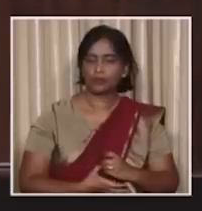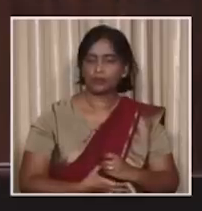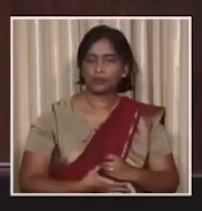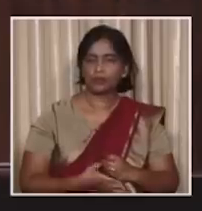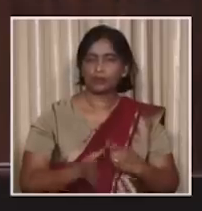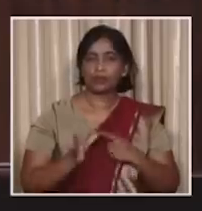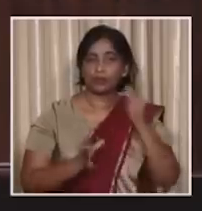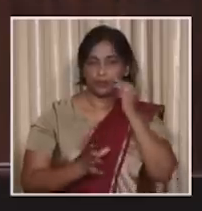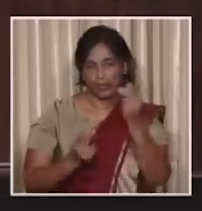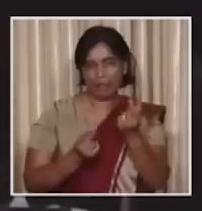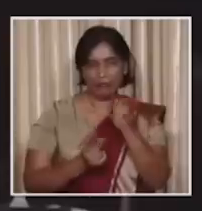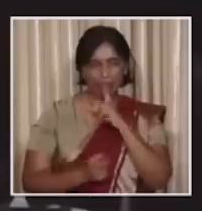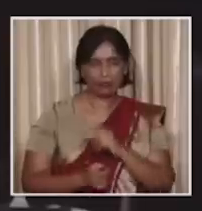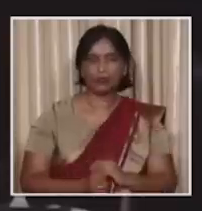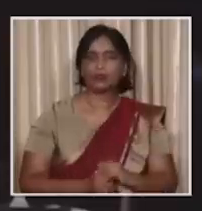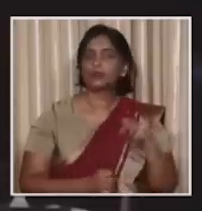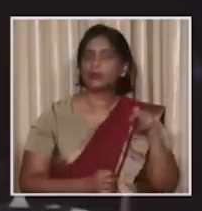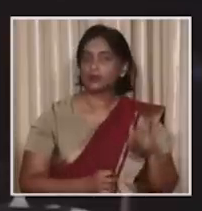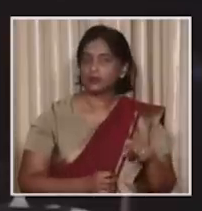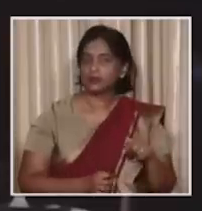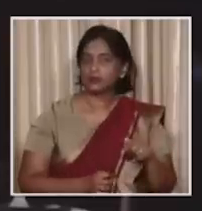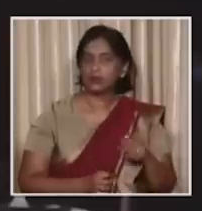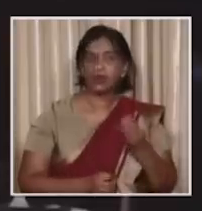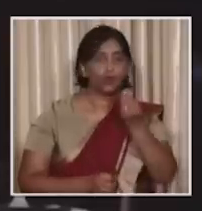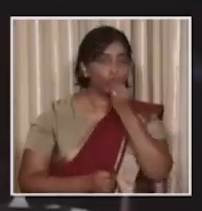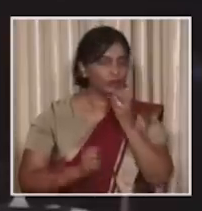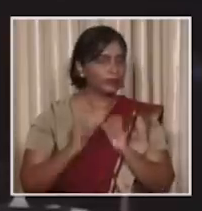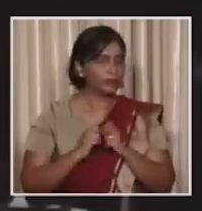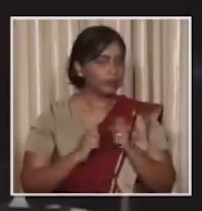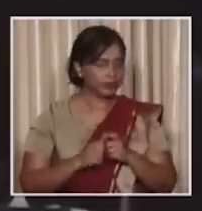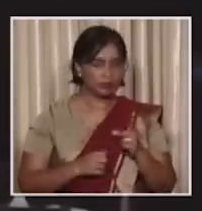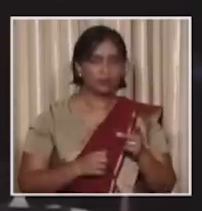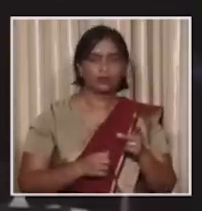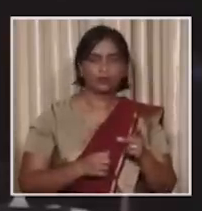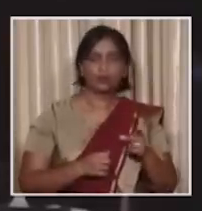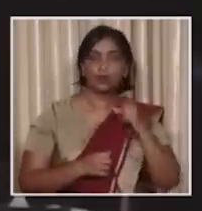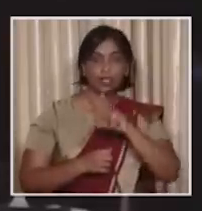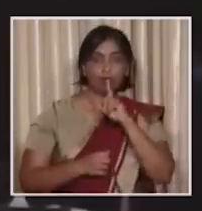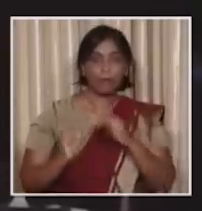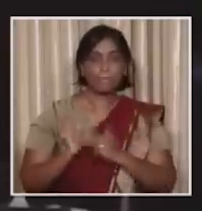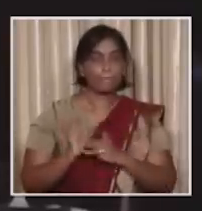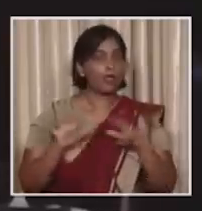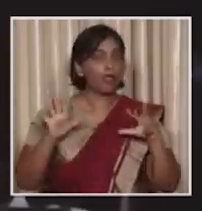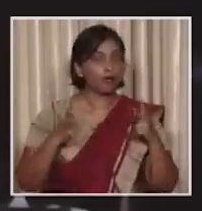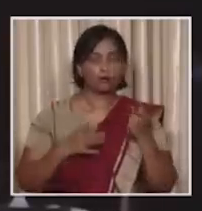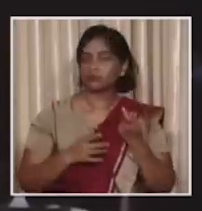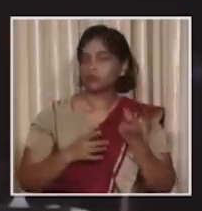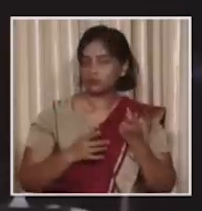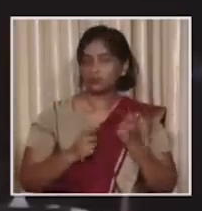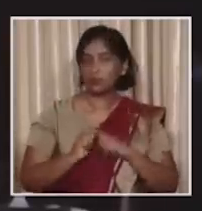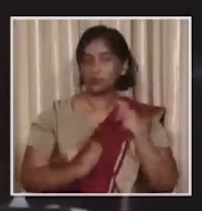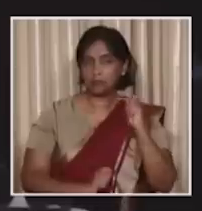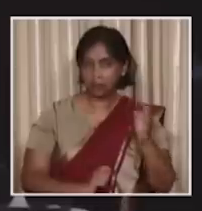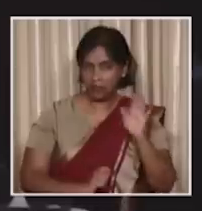ඔවනු කුමාර ජනගමත එක් මිනිත් අහන්න. දැන් අර ආහාර ප්‍රශ්නය දැන් ඔබතුමාතුම මිලියන 800කට ආසන්න ප්‍රමාණයක්